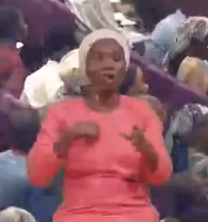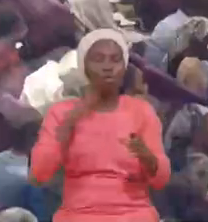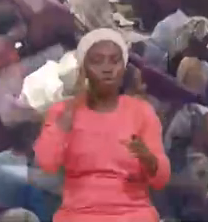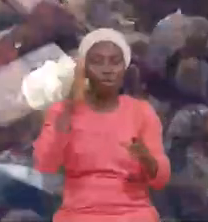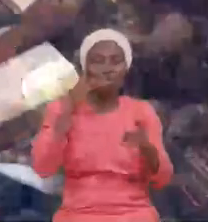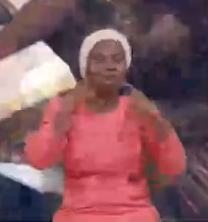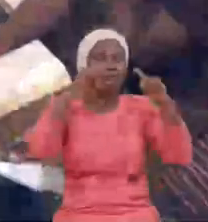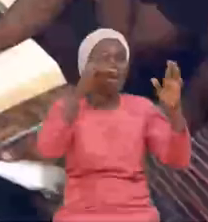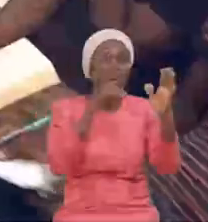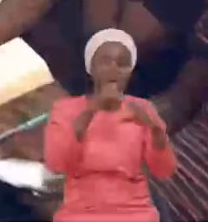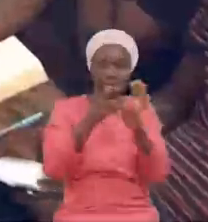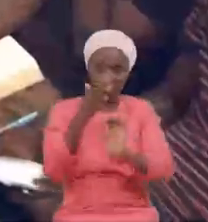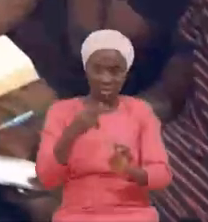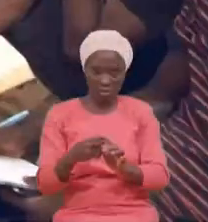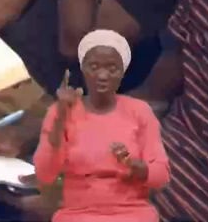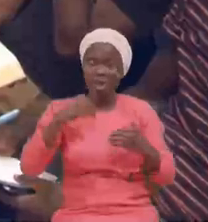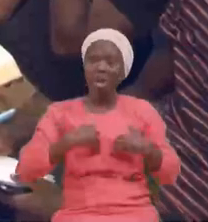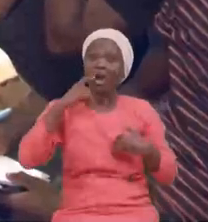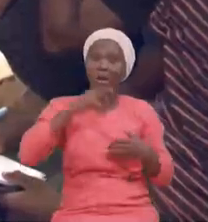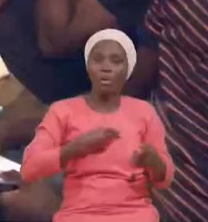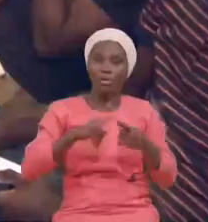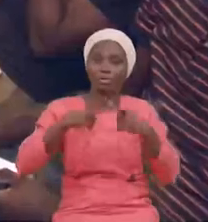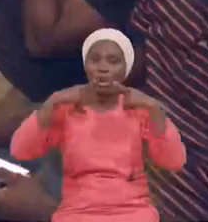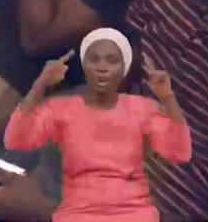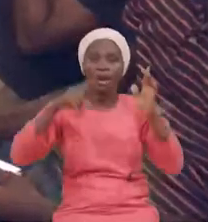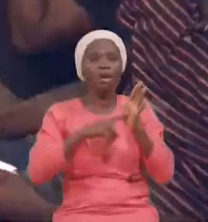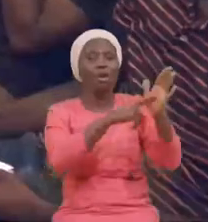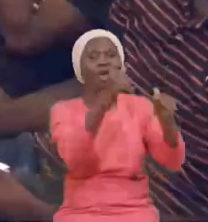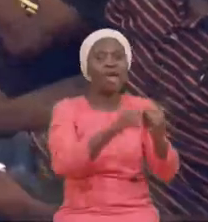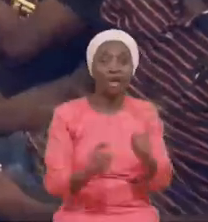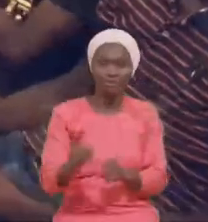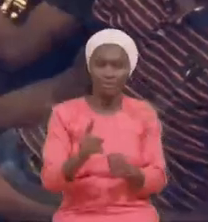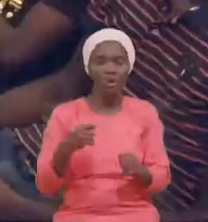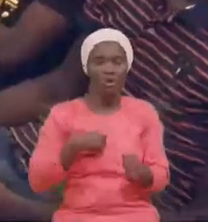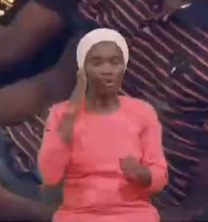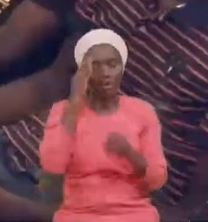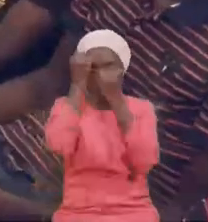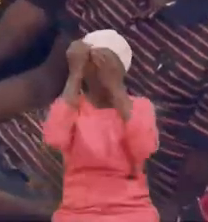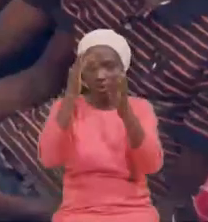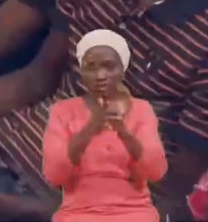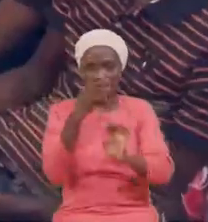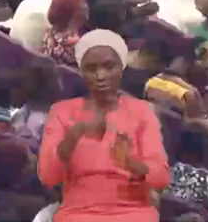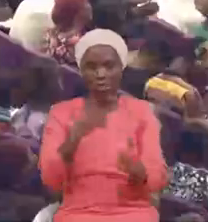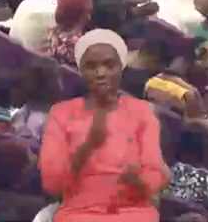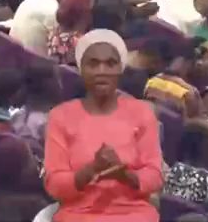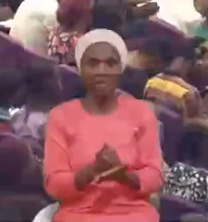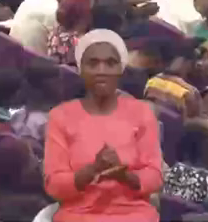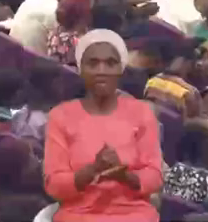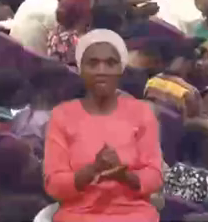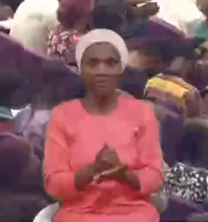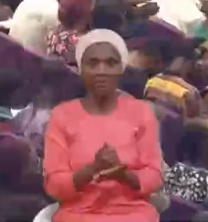maintenant publier la nouvelle. Il nous dit de déclarer cela partout, nous allons la déclarer au nom de